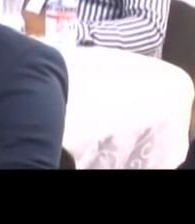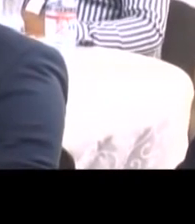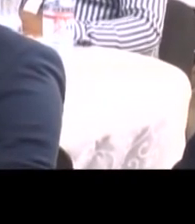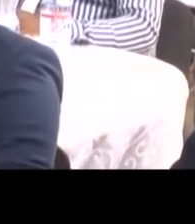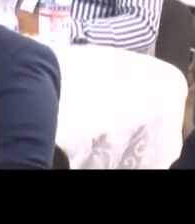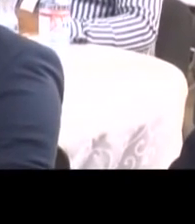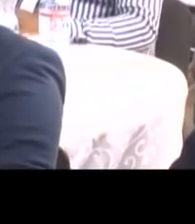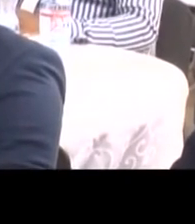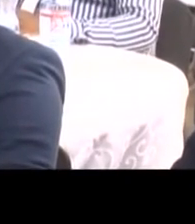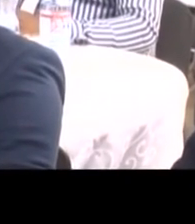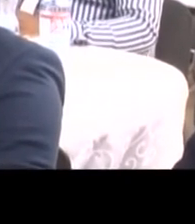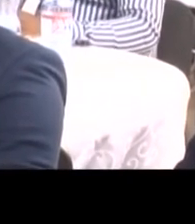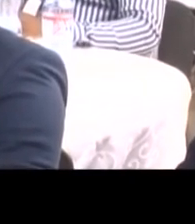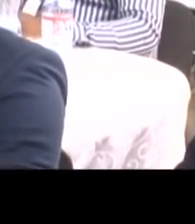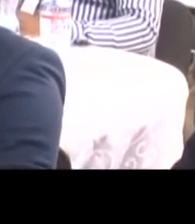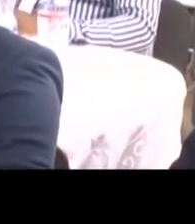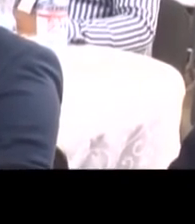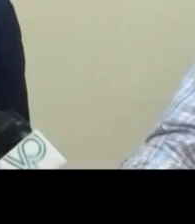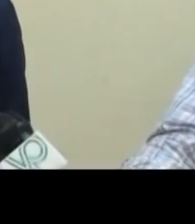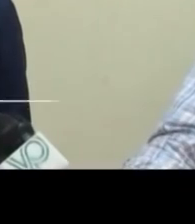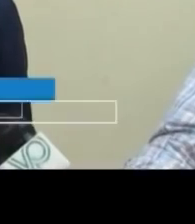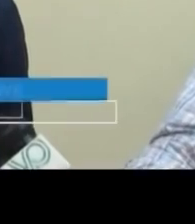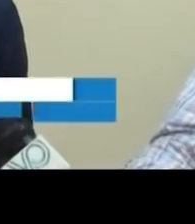inviter les journalistes à plus de professionnalisme